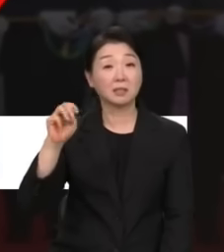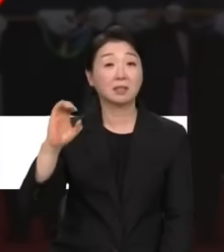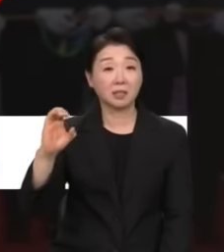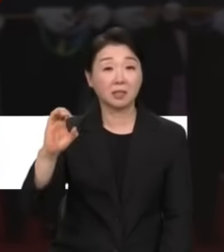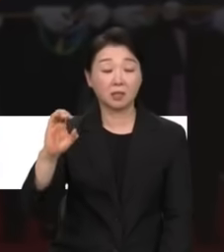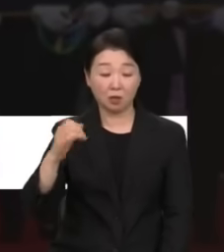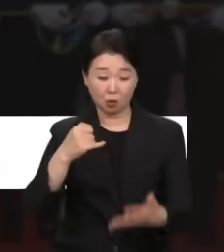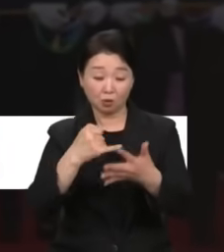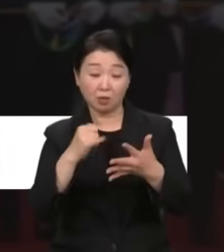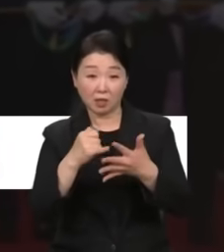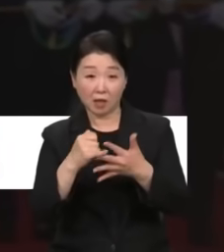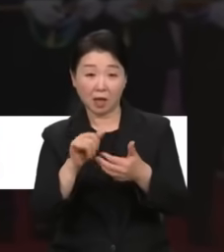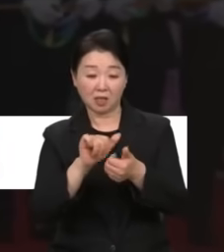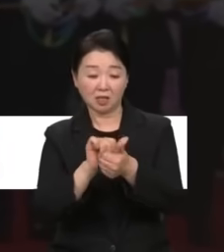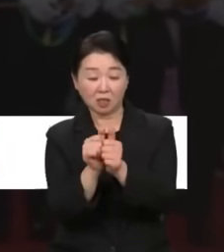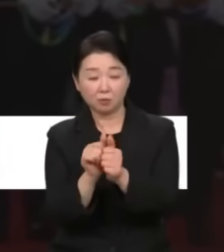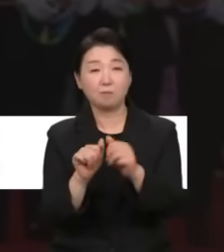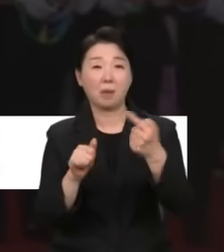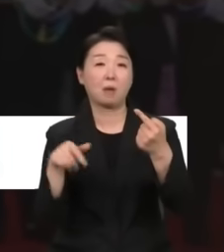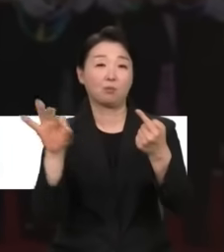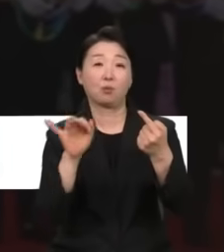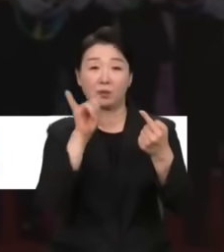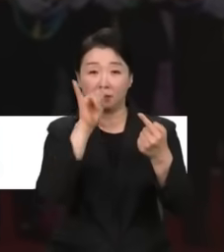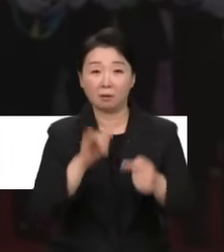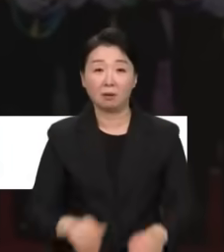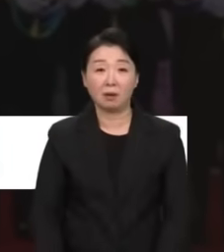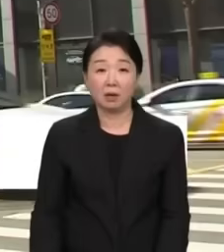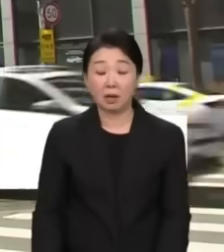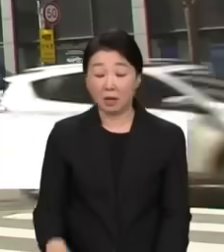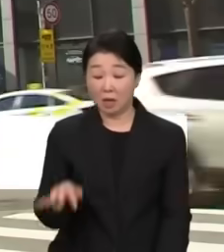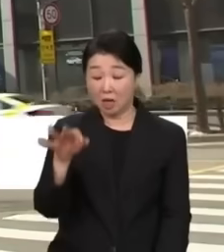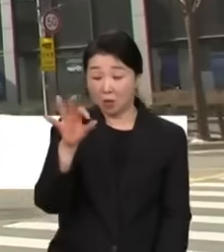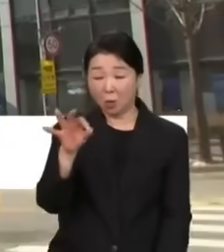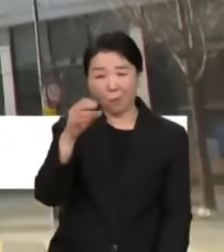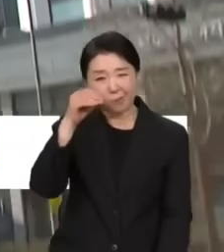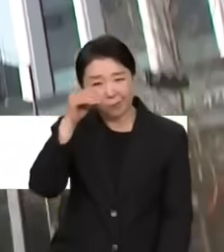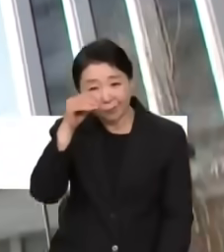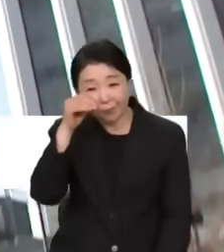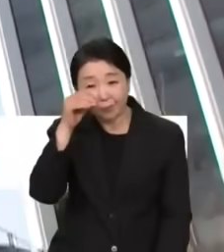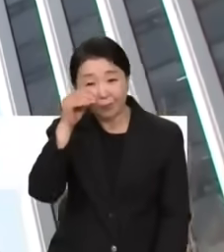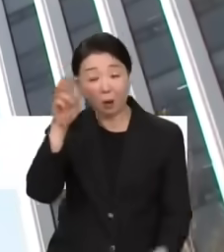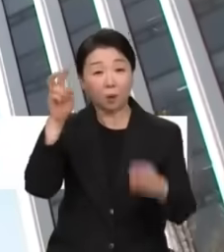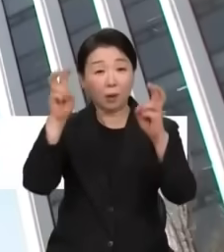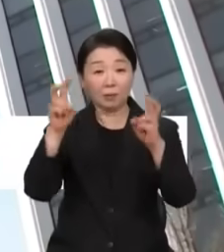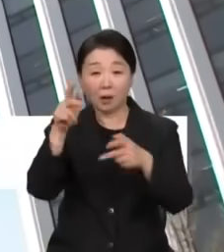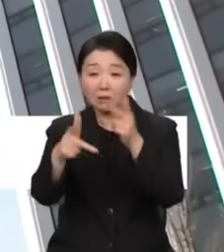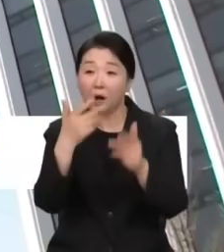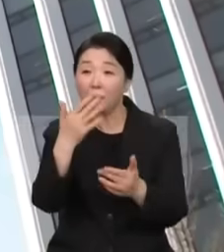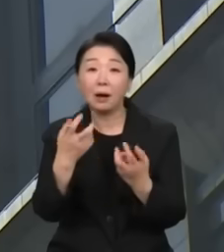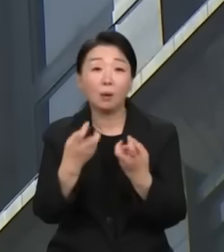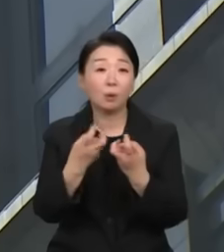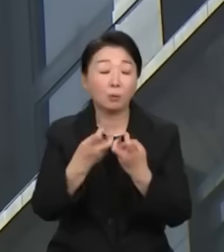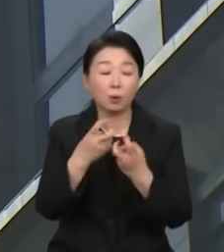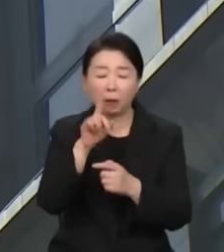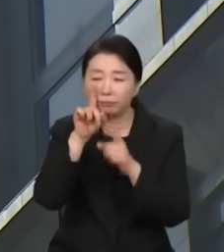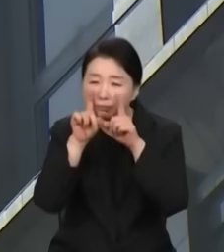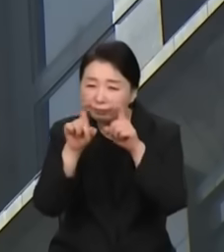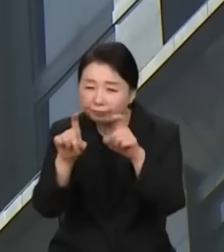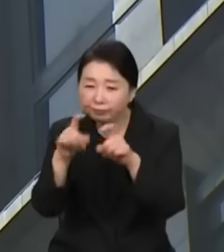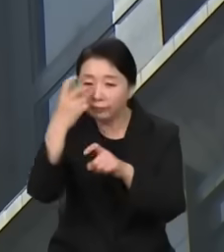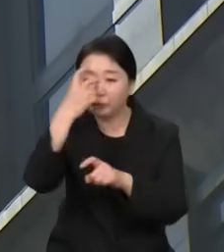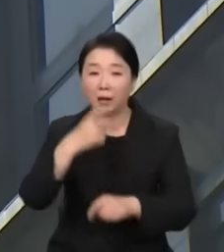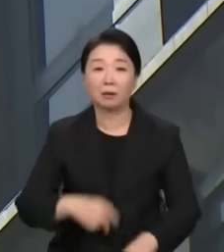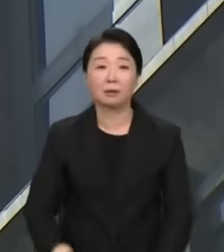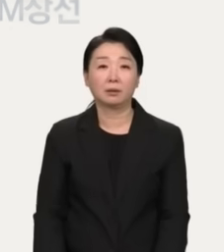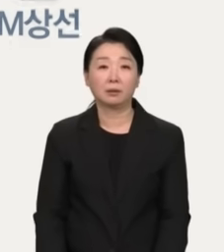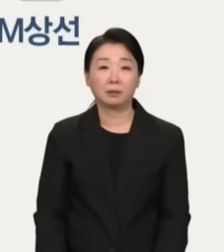씨가 지분 100%를 갖고 있습니다. 자본 잠식 상태인 이 회사가 어떻게 사업을 할 수 있었는지 추적해봤습니다.